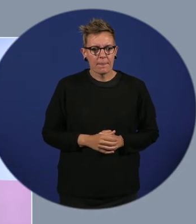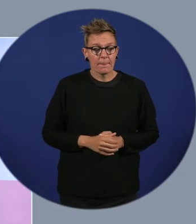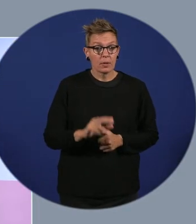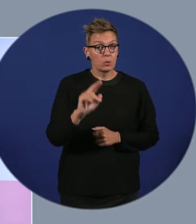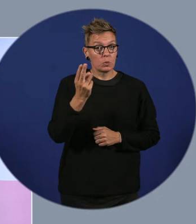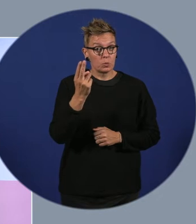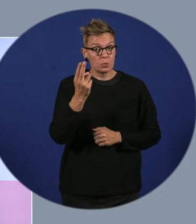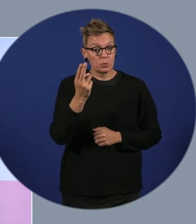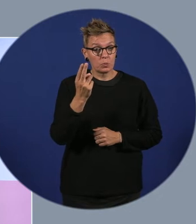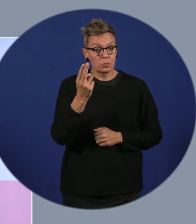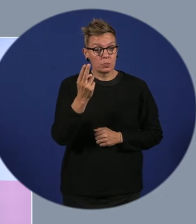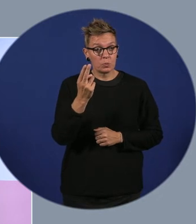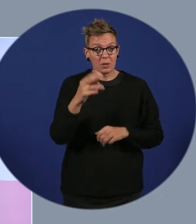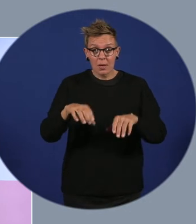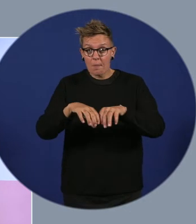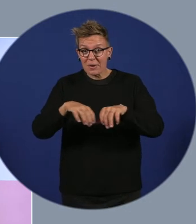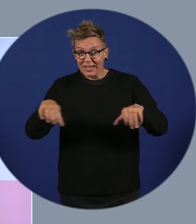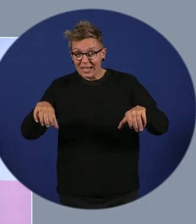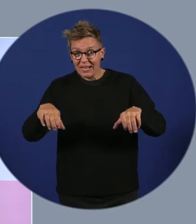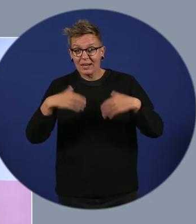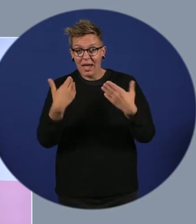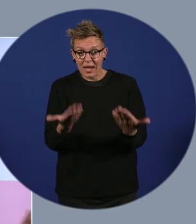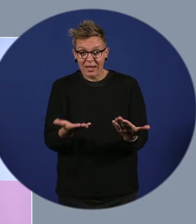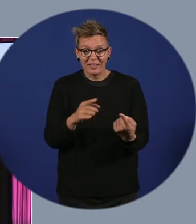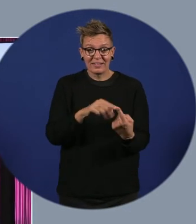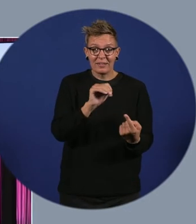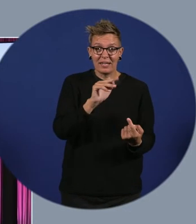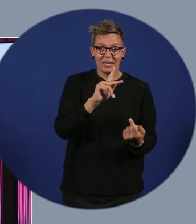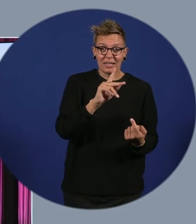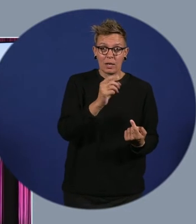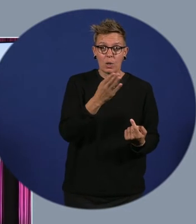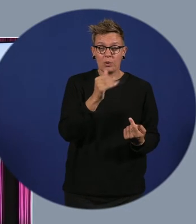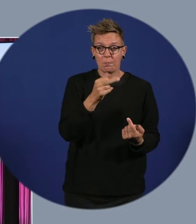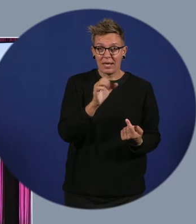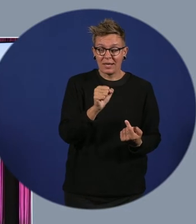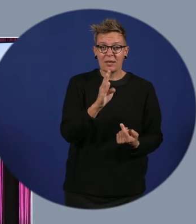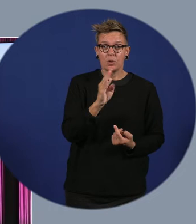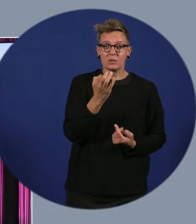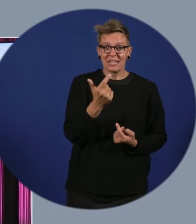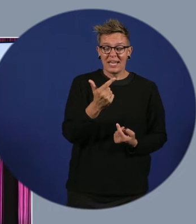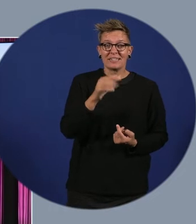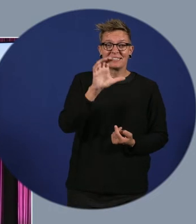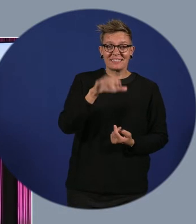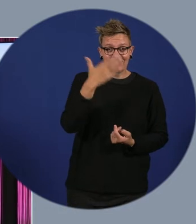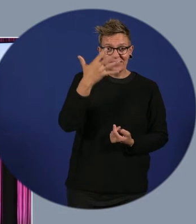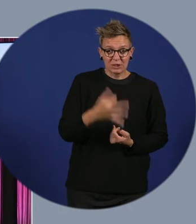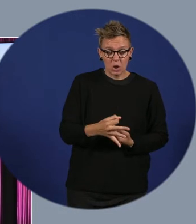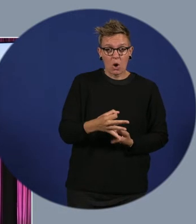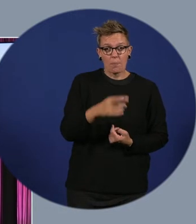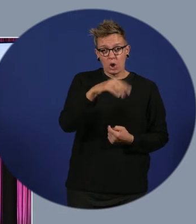Och nu vänder jag mig till vår panel som består av Erik Lundberg, docent i statsvetenskap vid Högskolan i